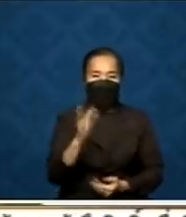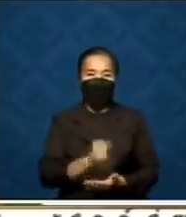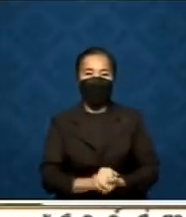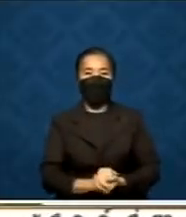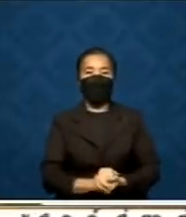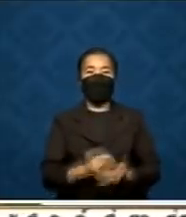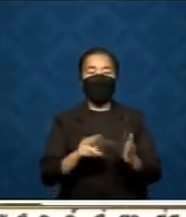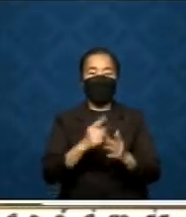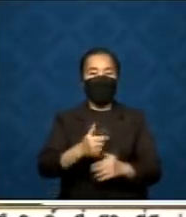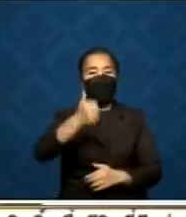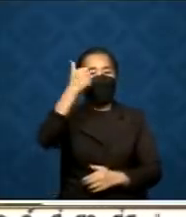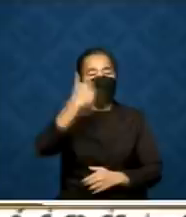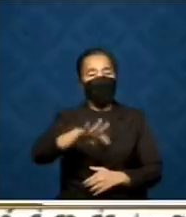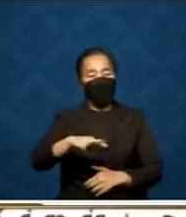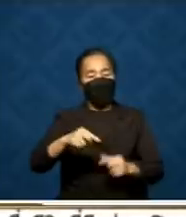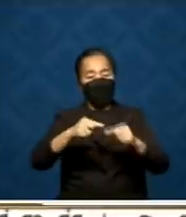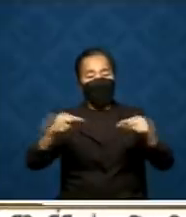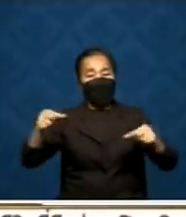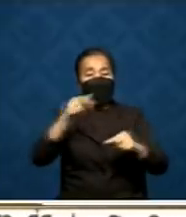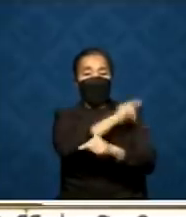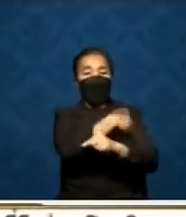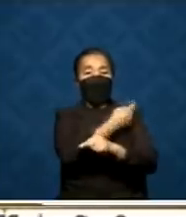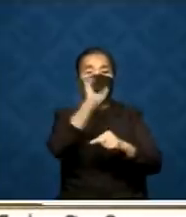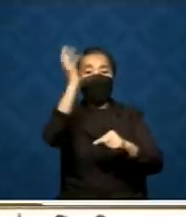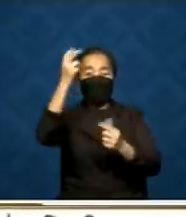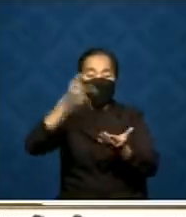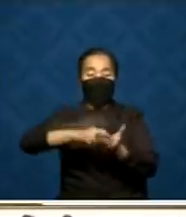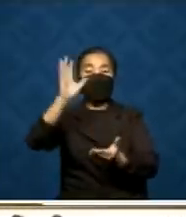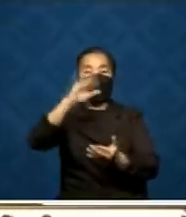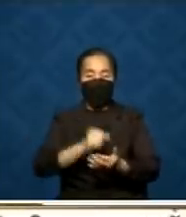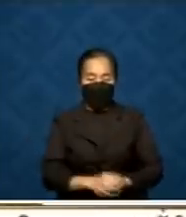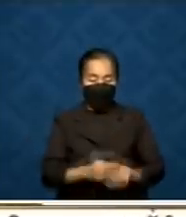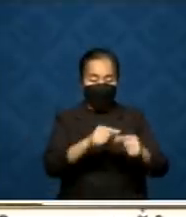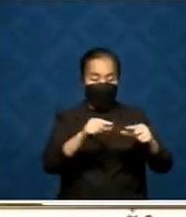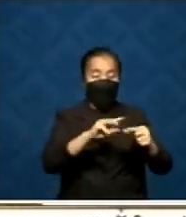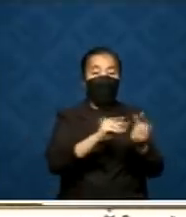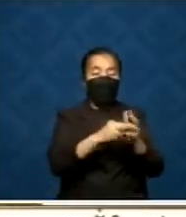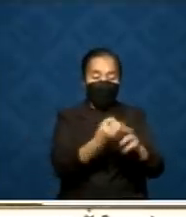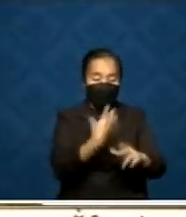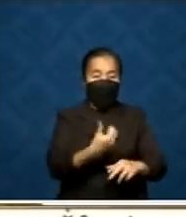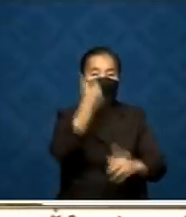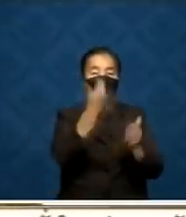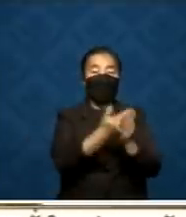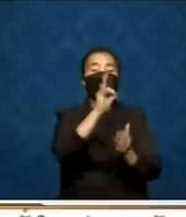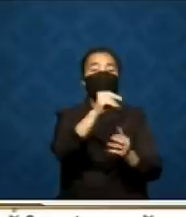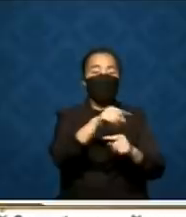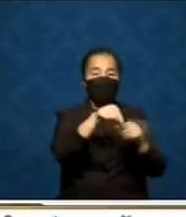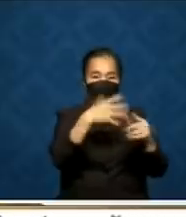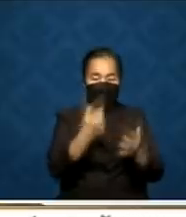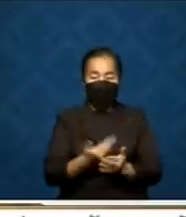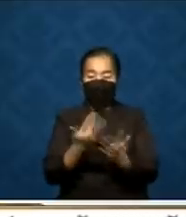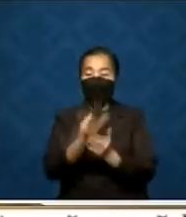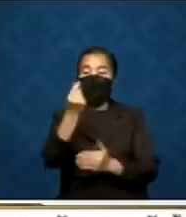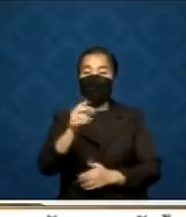ต้องมี w h oได้ความแม่นยำต่ำกว่า 90ขอราคาชุดละ 70